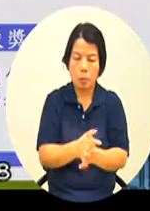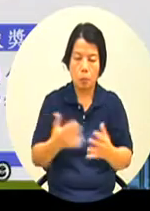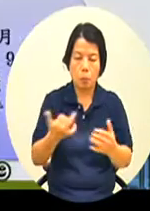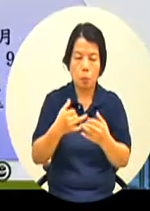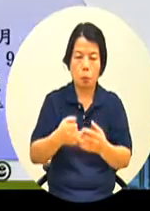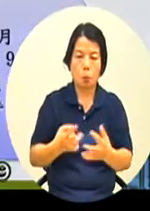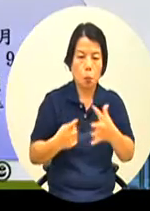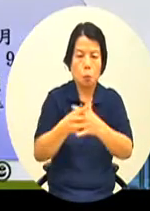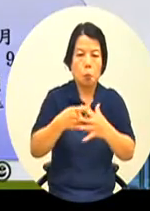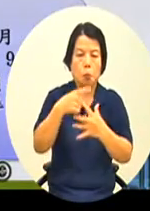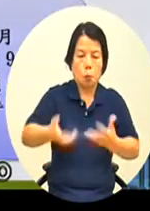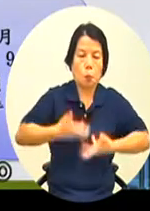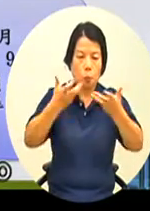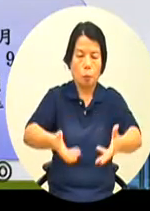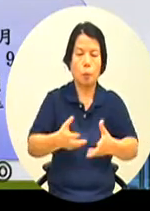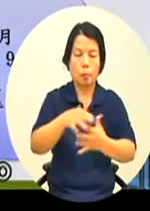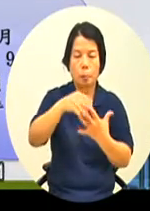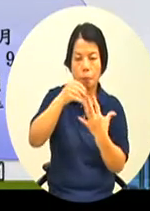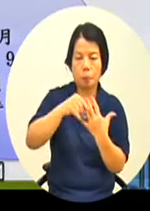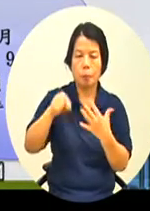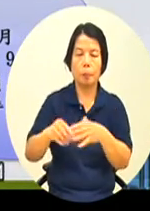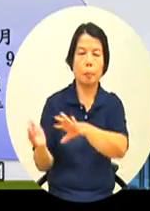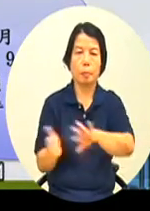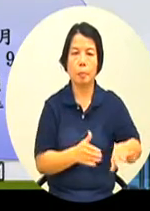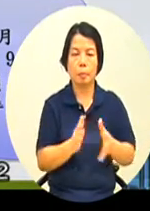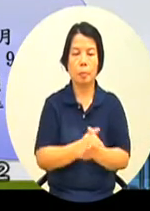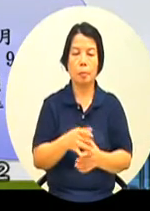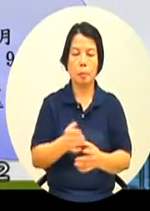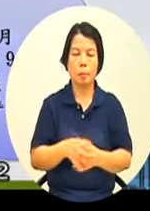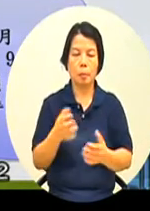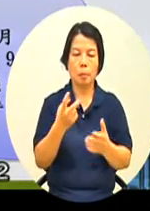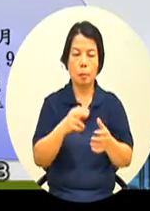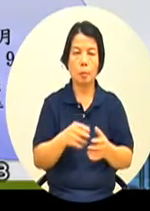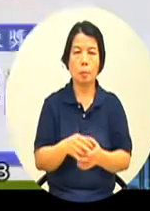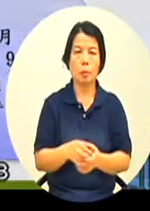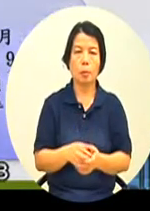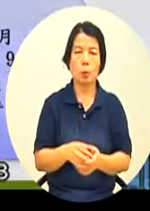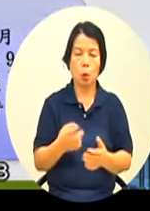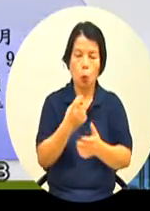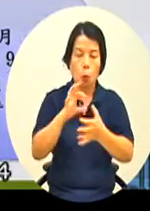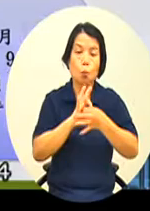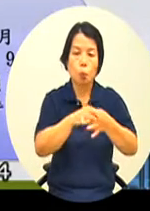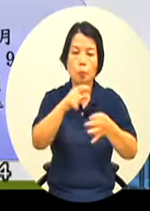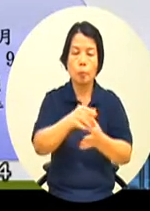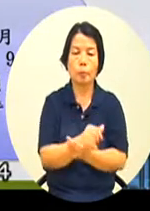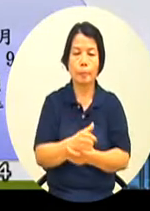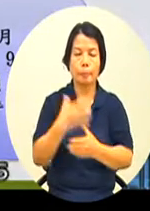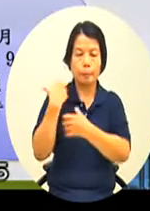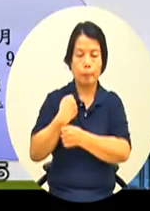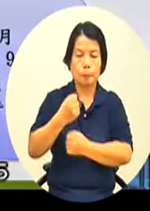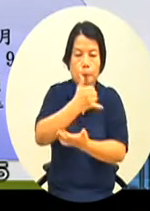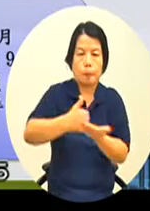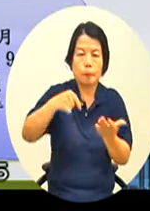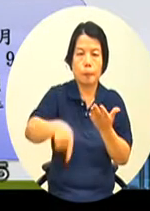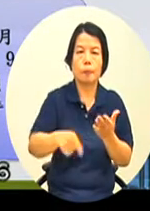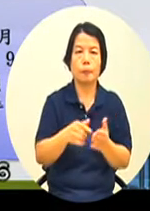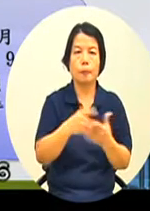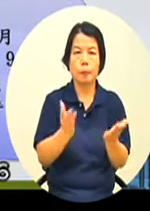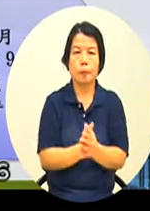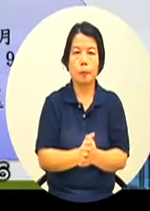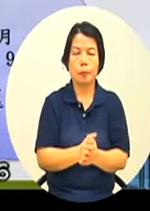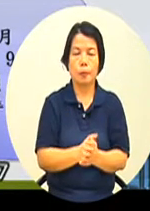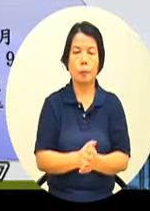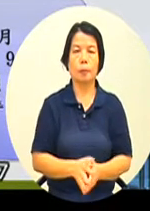拔。那第6大项在落实退伍关怀、激发志愿服务动能部分，我们妥编退伍